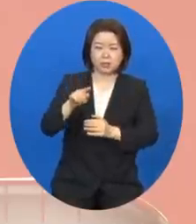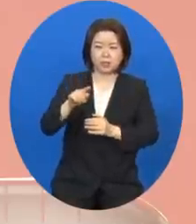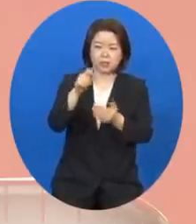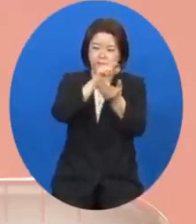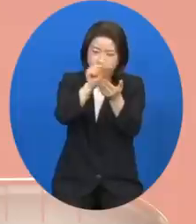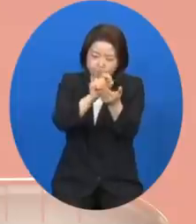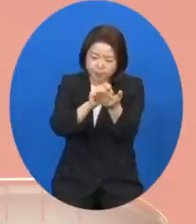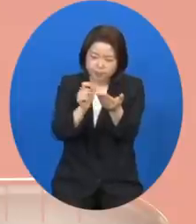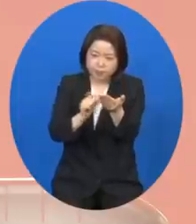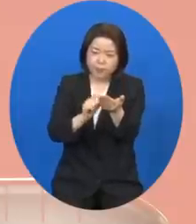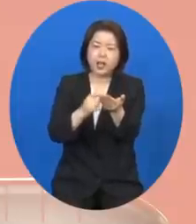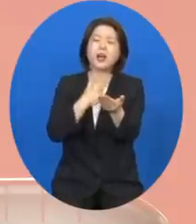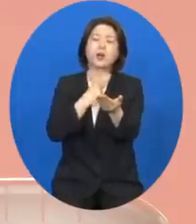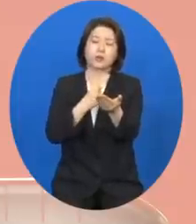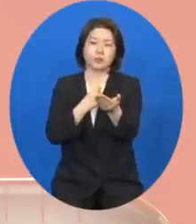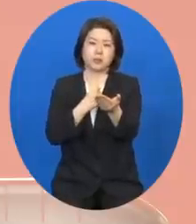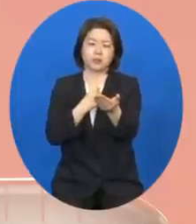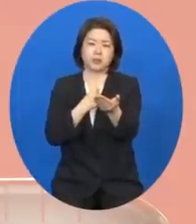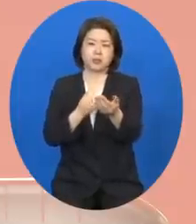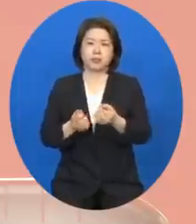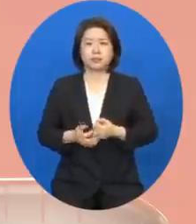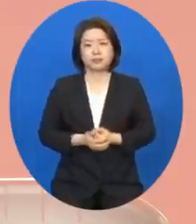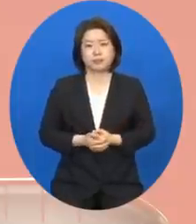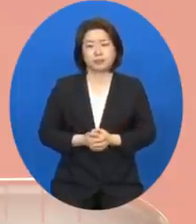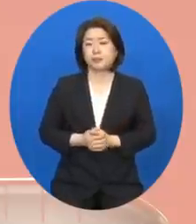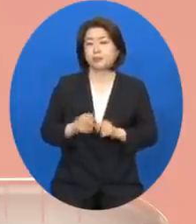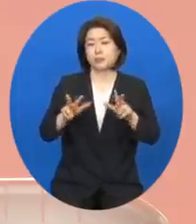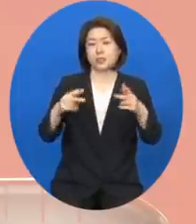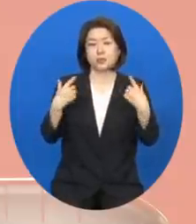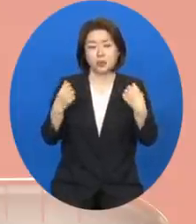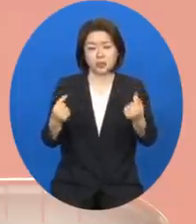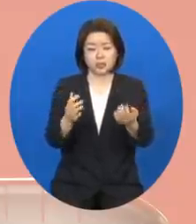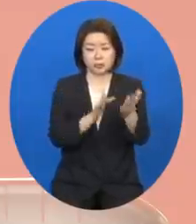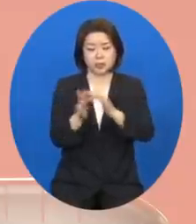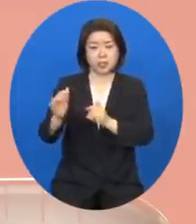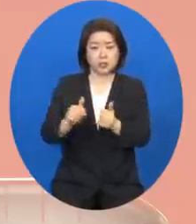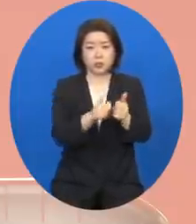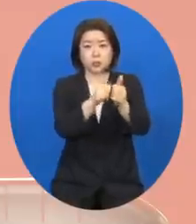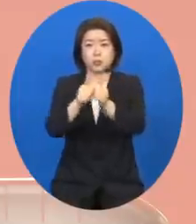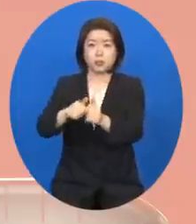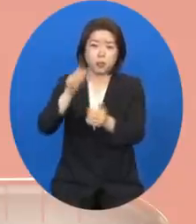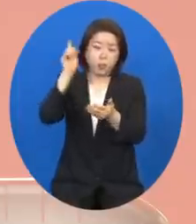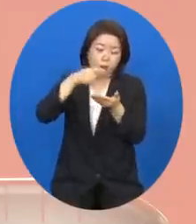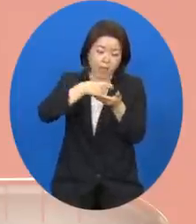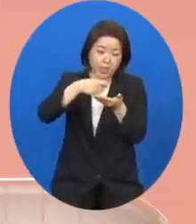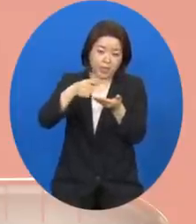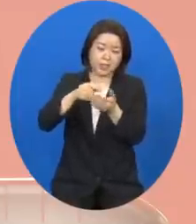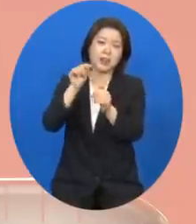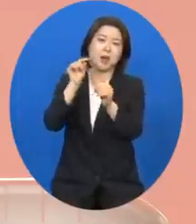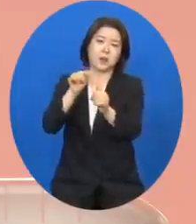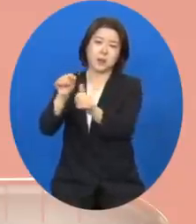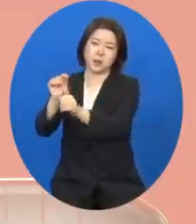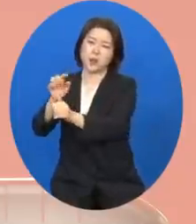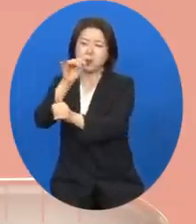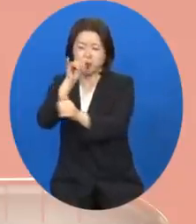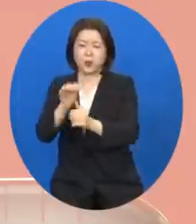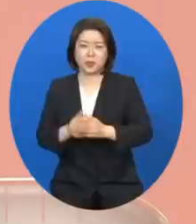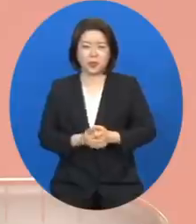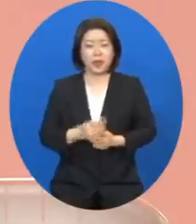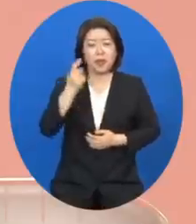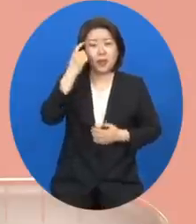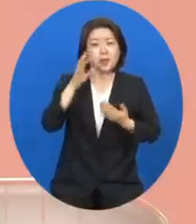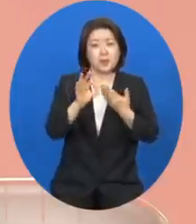쓰고 싶었습니다. 그래서 지금도 예수 동행 일기를 쓰라고까지 하는 거예요.